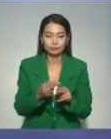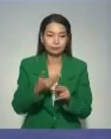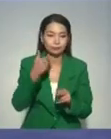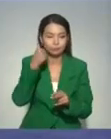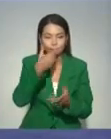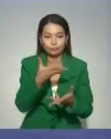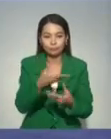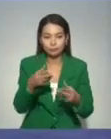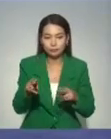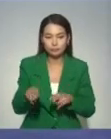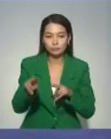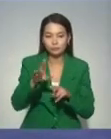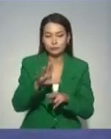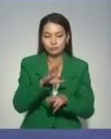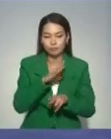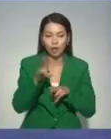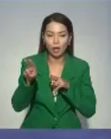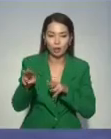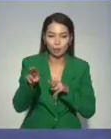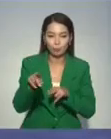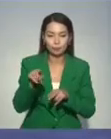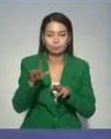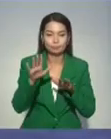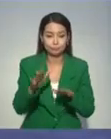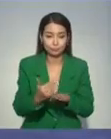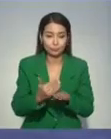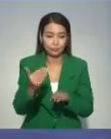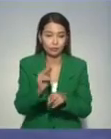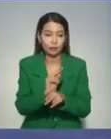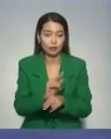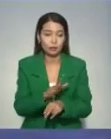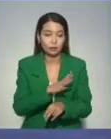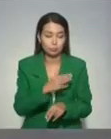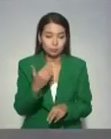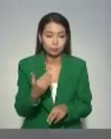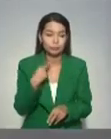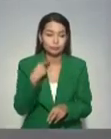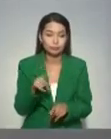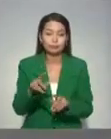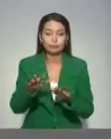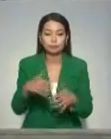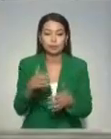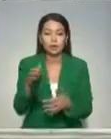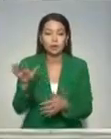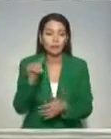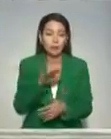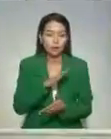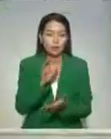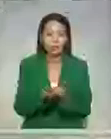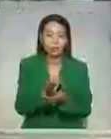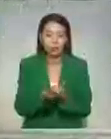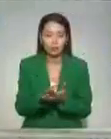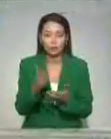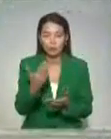года. Выстрелил в него из охотничьего ружья его же пациент. Со слов подсудимого, оружие он взял у знакомого. Всю ночь с 3